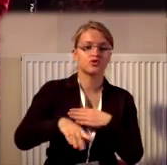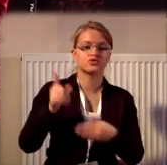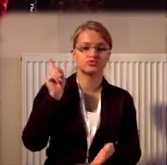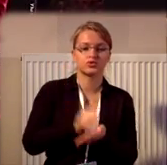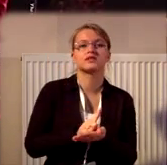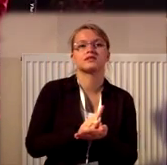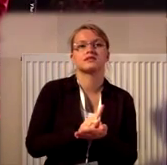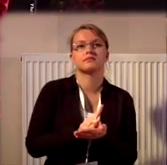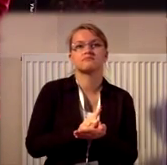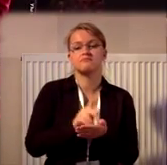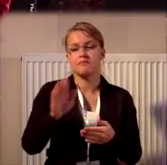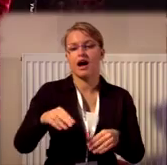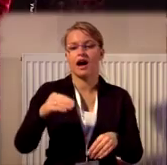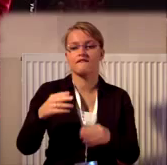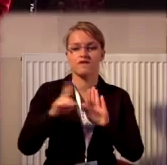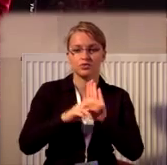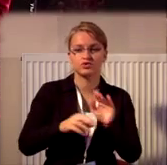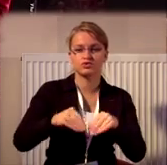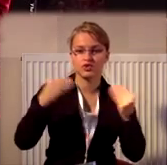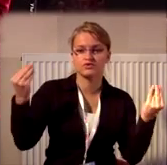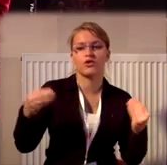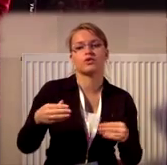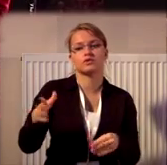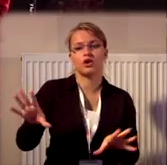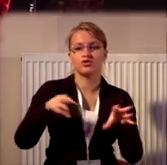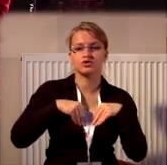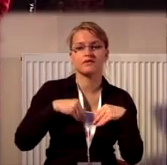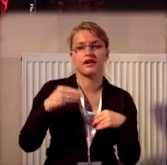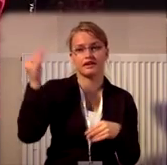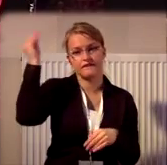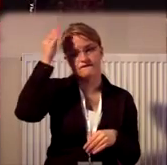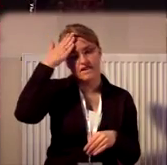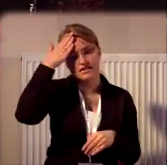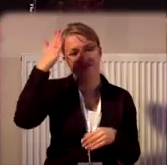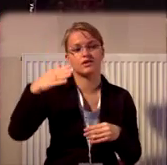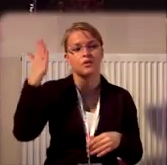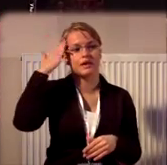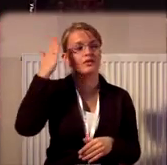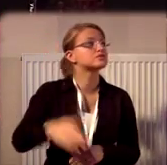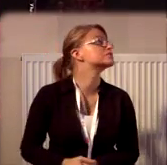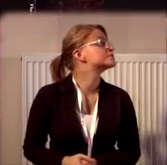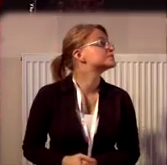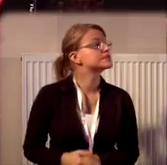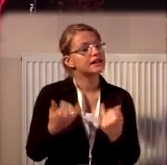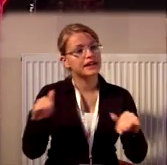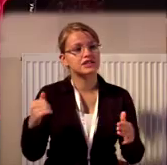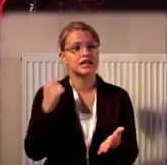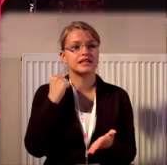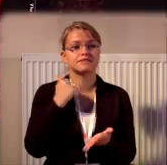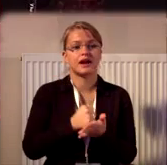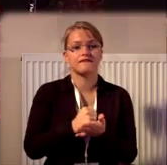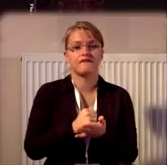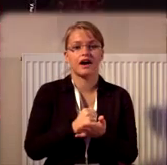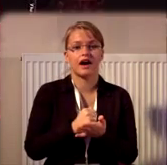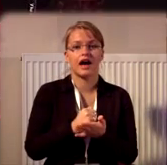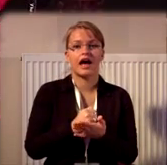warunki do rozwoju i do nabywania wiedzy i umiejętności. Inaczej się ma sprawa, gdy mamy do czynienia z dysfunkcjami